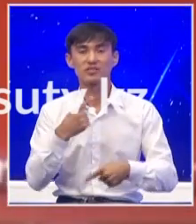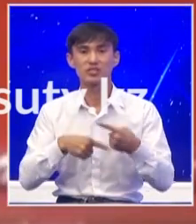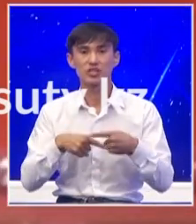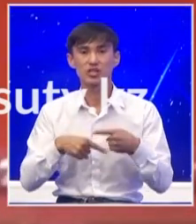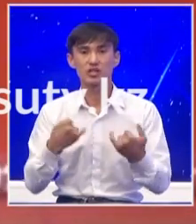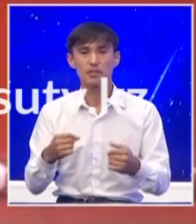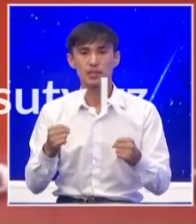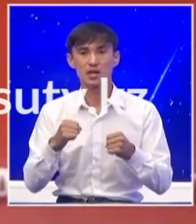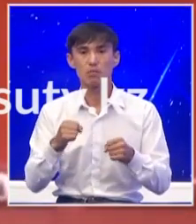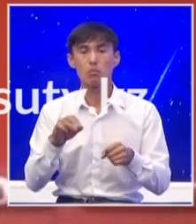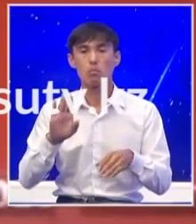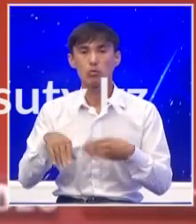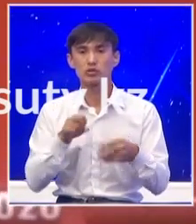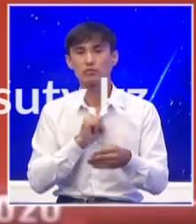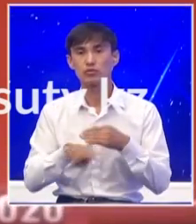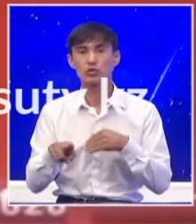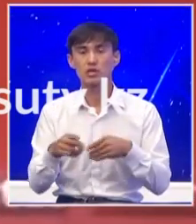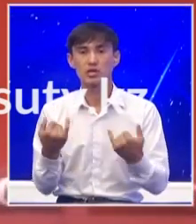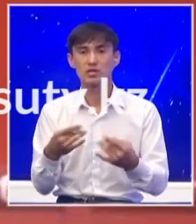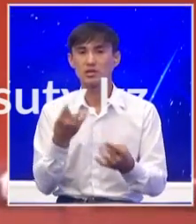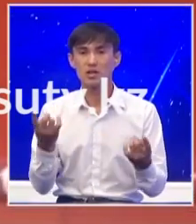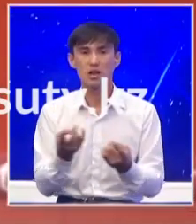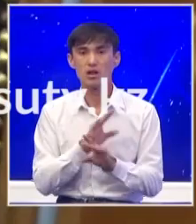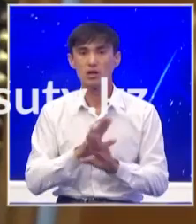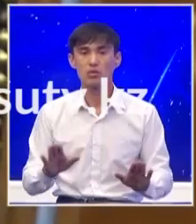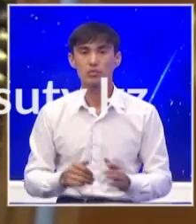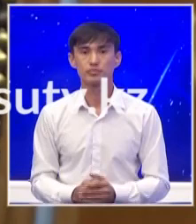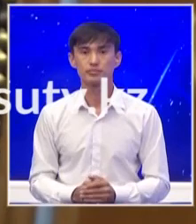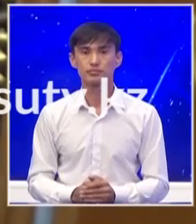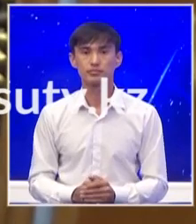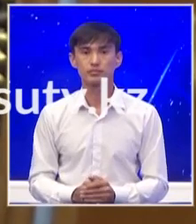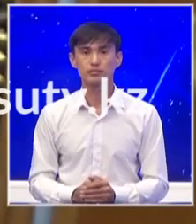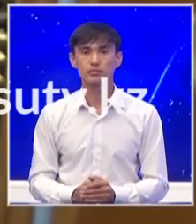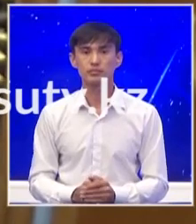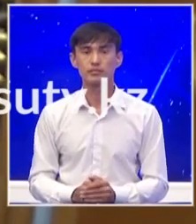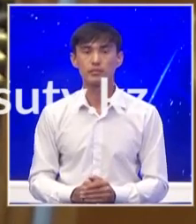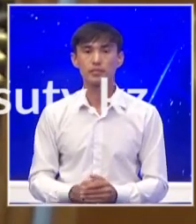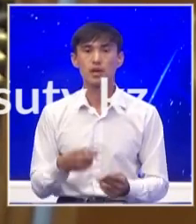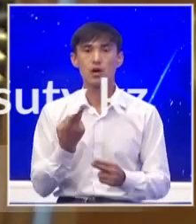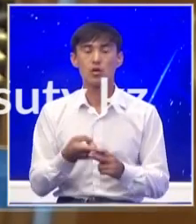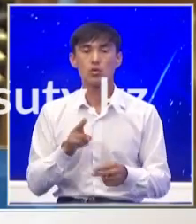на помост после дисквалификации далось ей нелегко. Очень трудно.